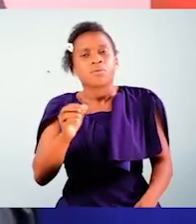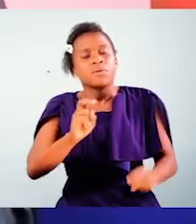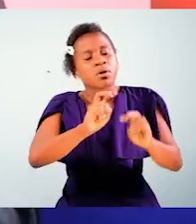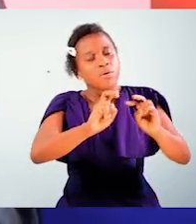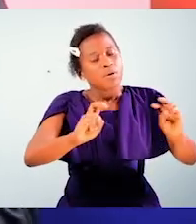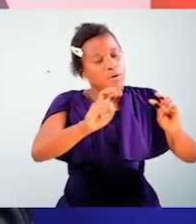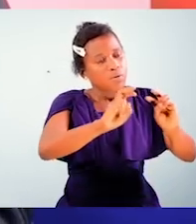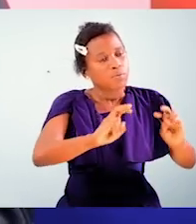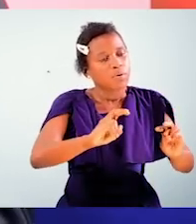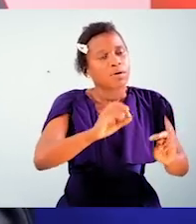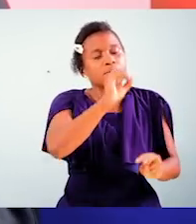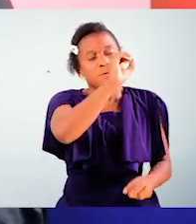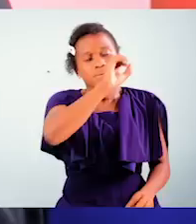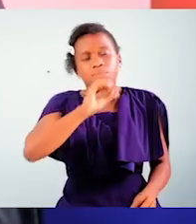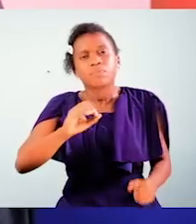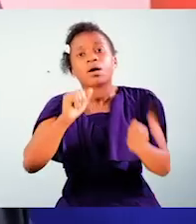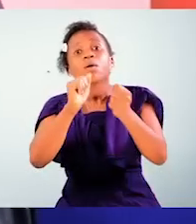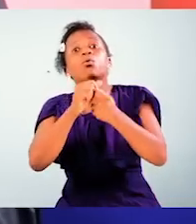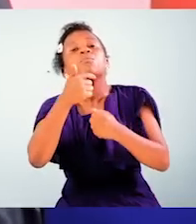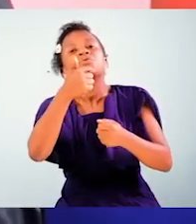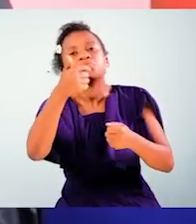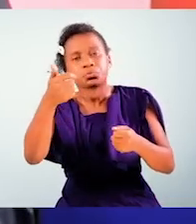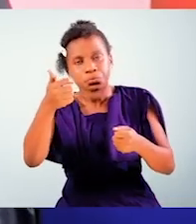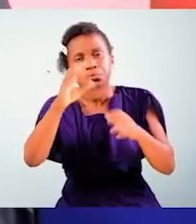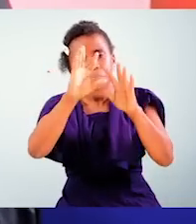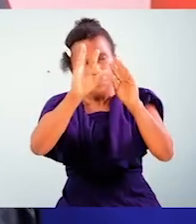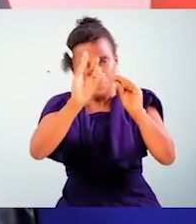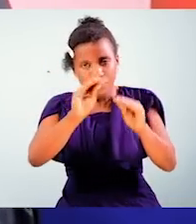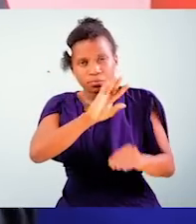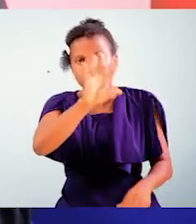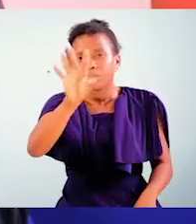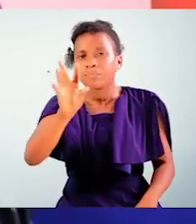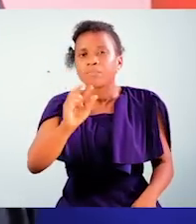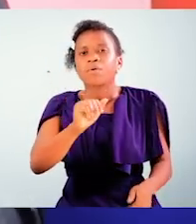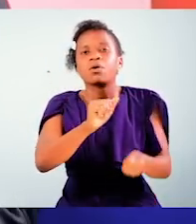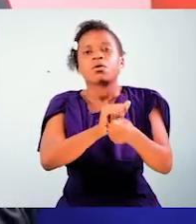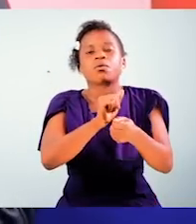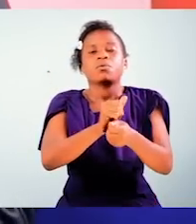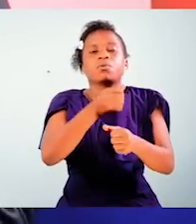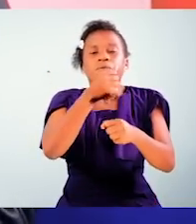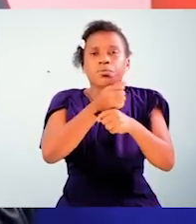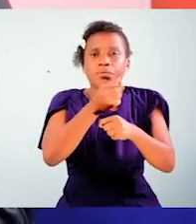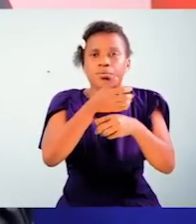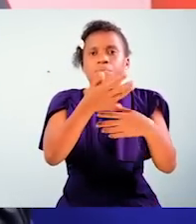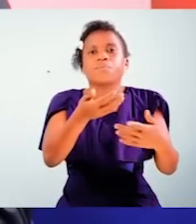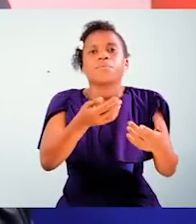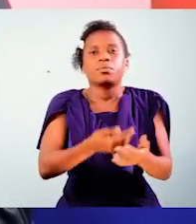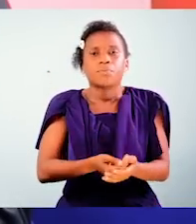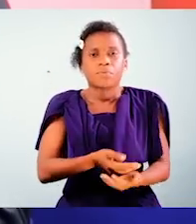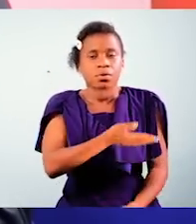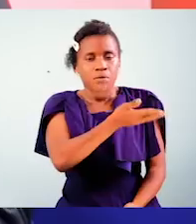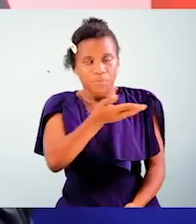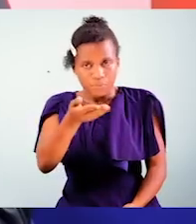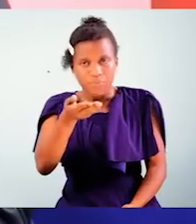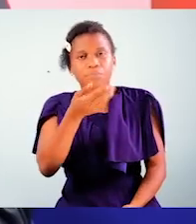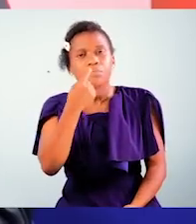Kwa hiyo ripoti tunazoziona ni 10% tu ya yale ambayo anapaswa kuyakagua. Ukiona